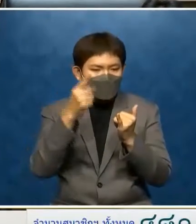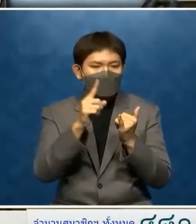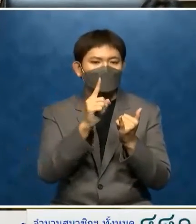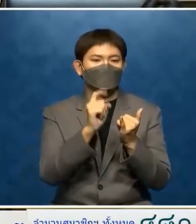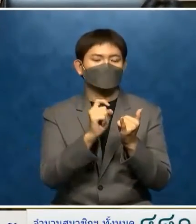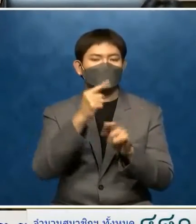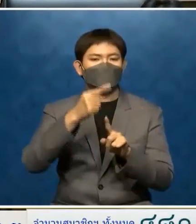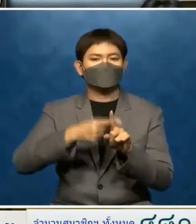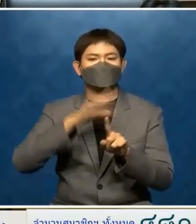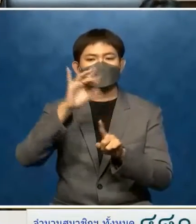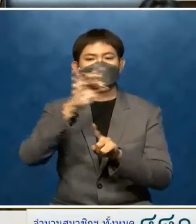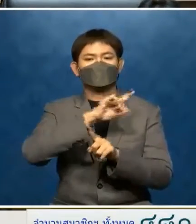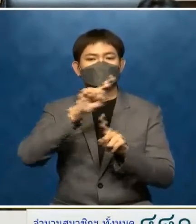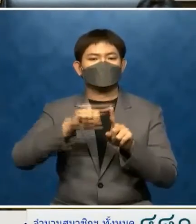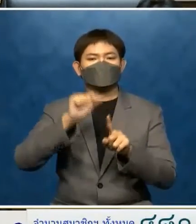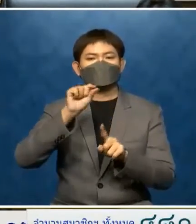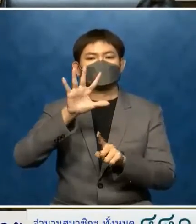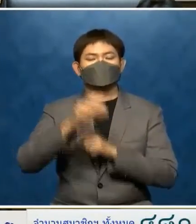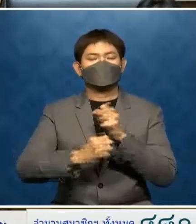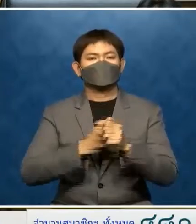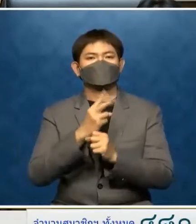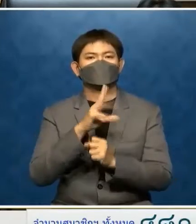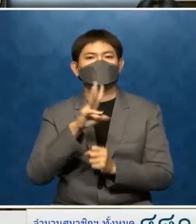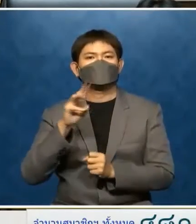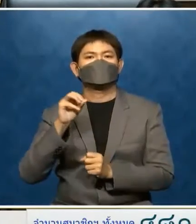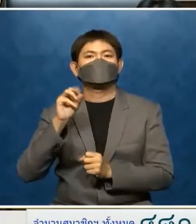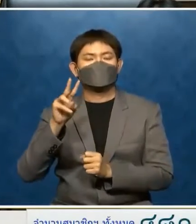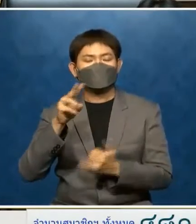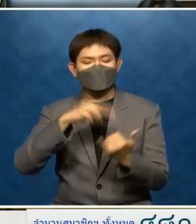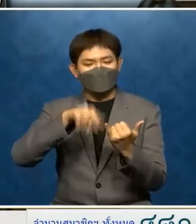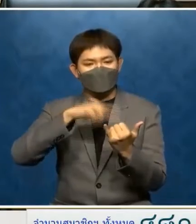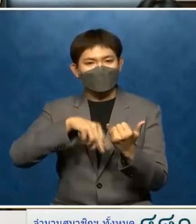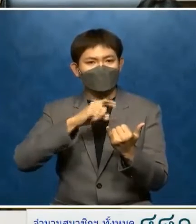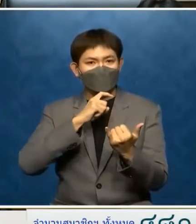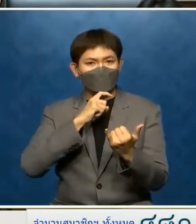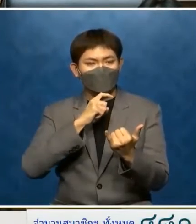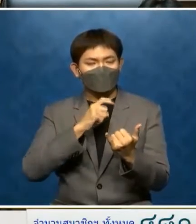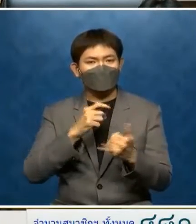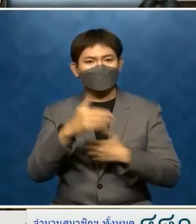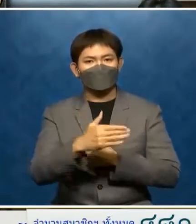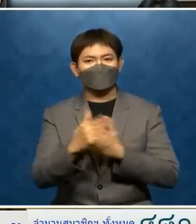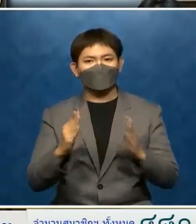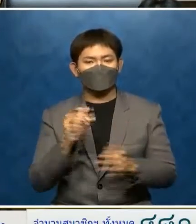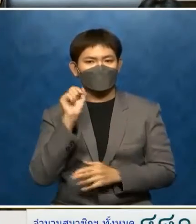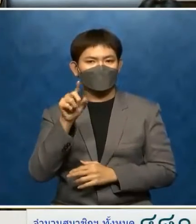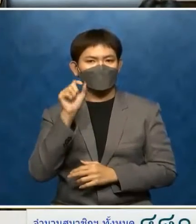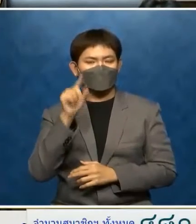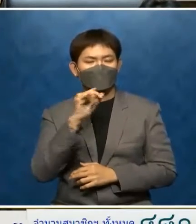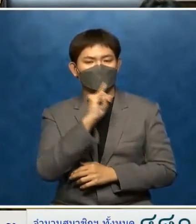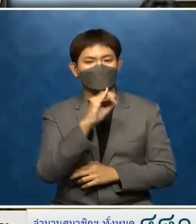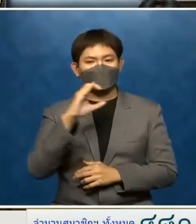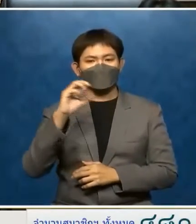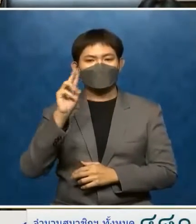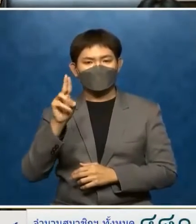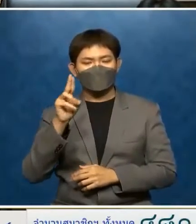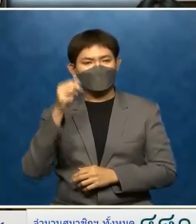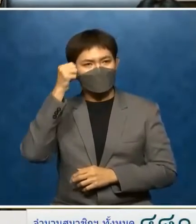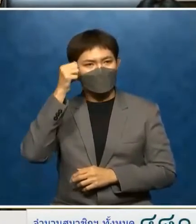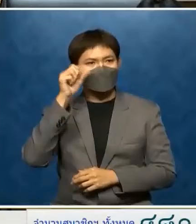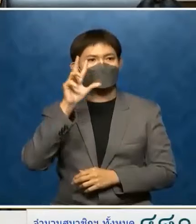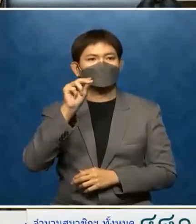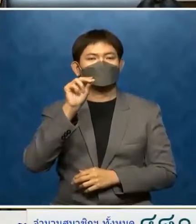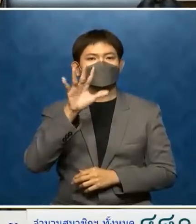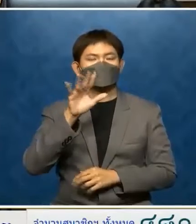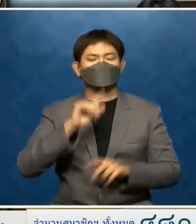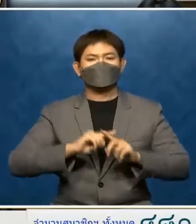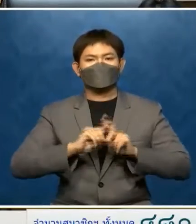สิ่งหาคม 2,562หลงรกษาตัวในห้อง ICU 35 วันจนถงวันนี้ คอ